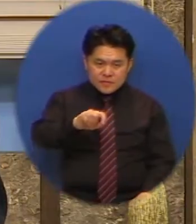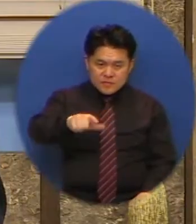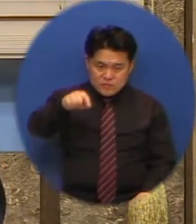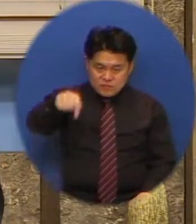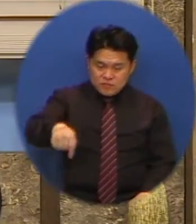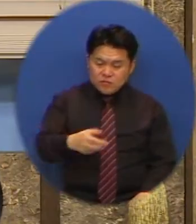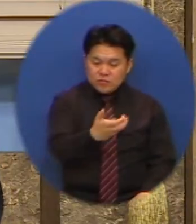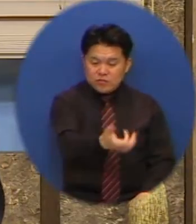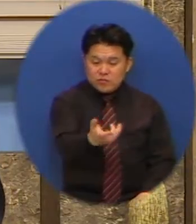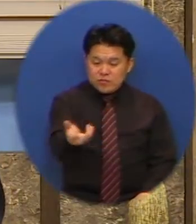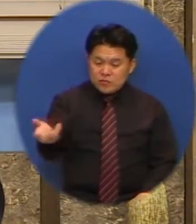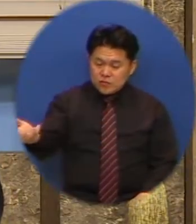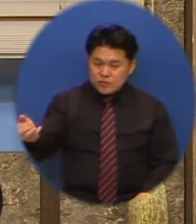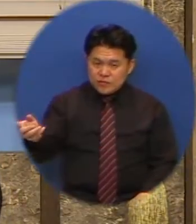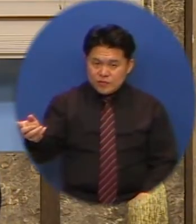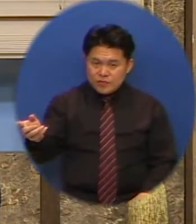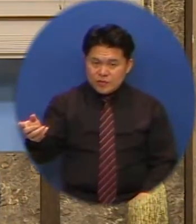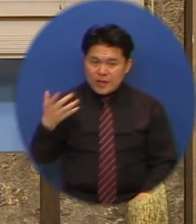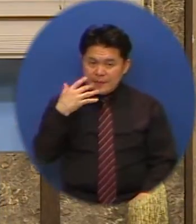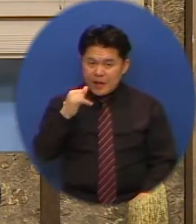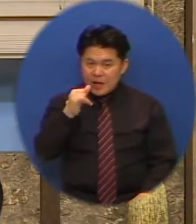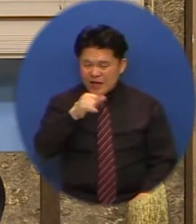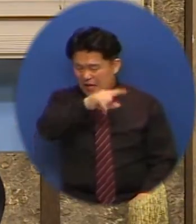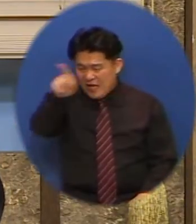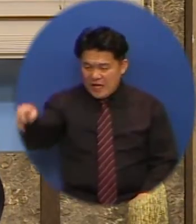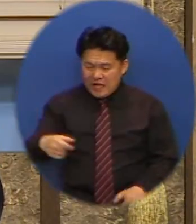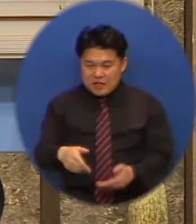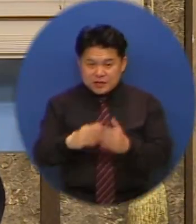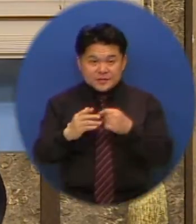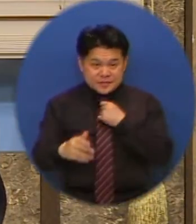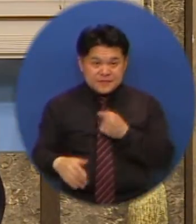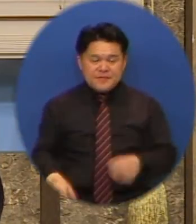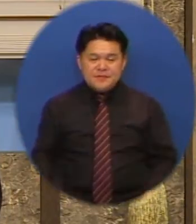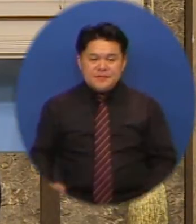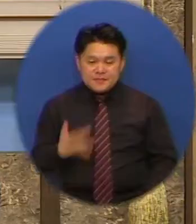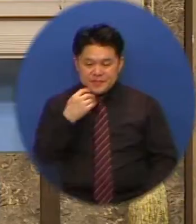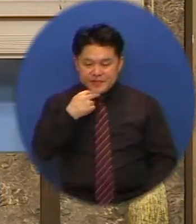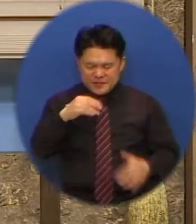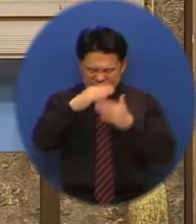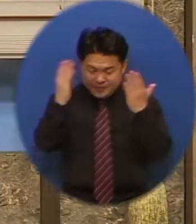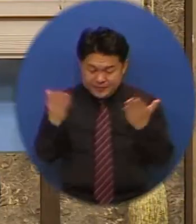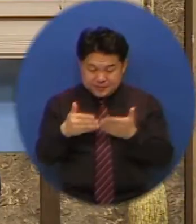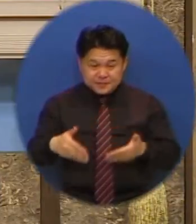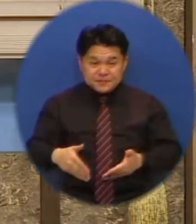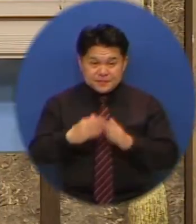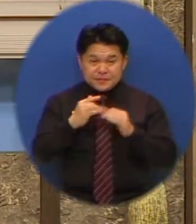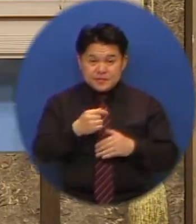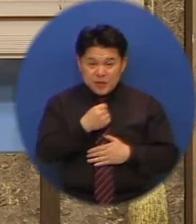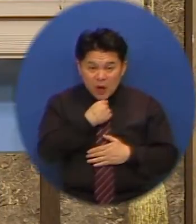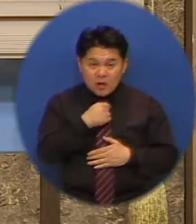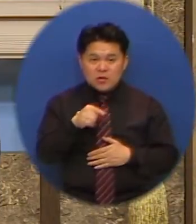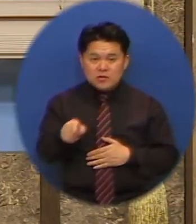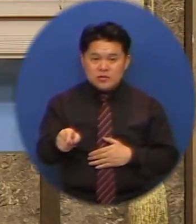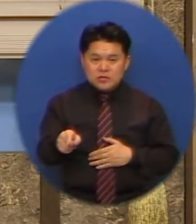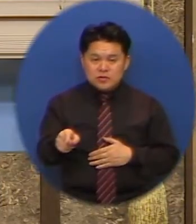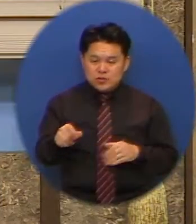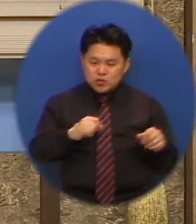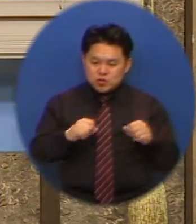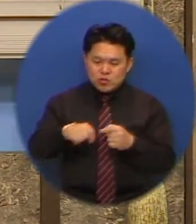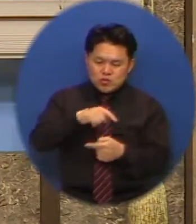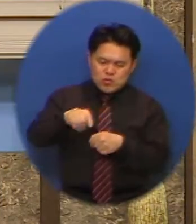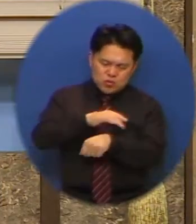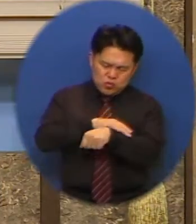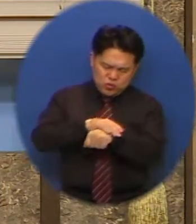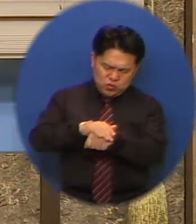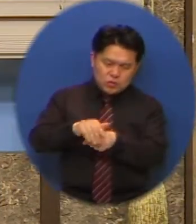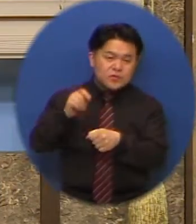시군구의 사회복지협의회를 빠진 데는 이제 없이 다 만들려고 하는 거예요. 네. 그래서 시군구 사회복지협의회가 기능을 제대로